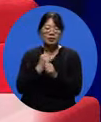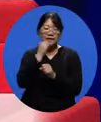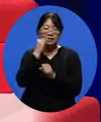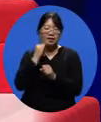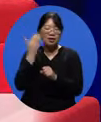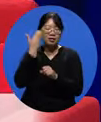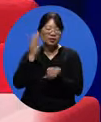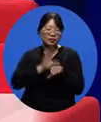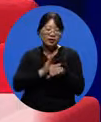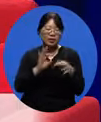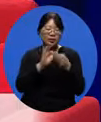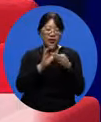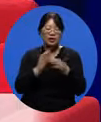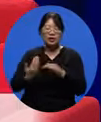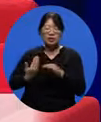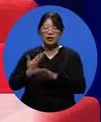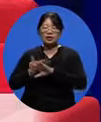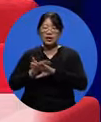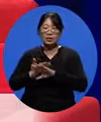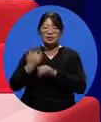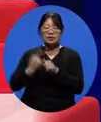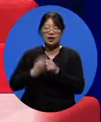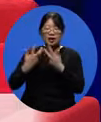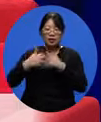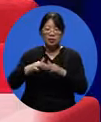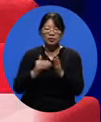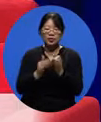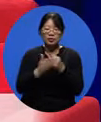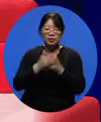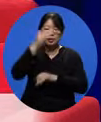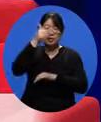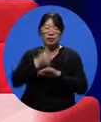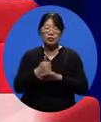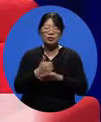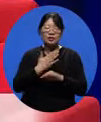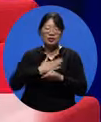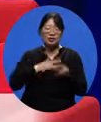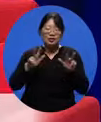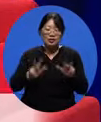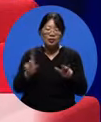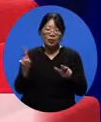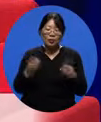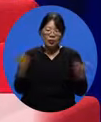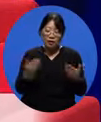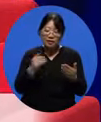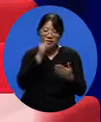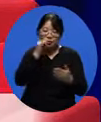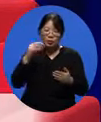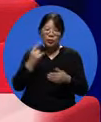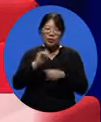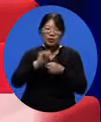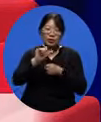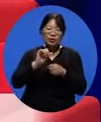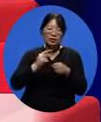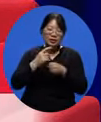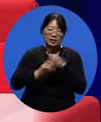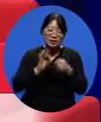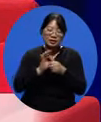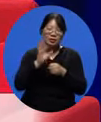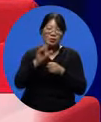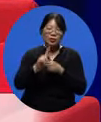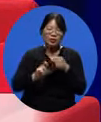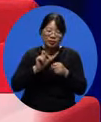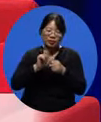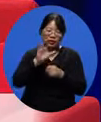의한 자동화는 이정권 좀 차원이 다른 자동 하니까 그럼 결국은 내가 지금 어떤 일을 하고 있어도 5년 됐던 십 년 대 또 싶은데